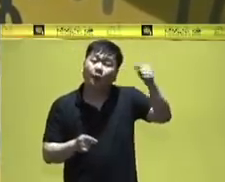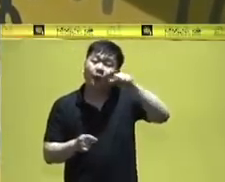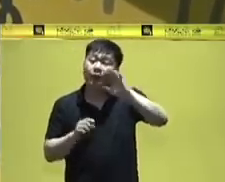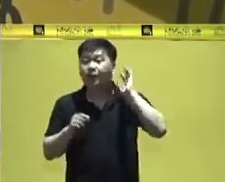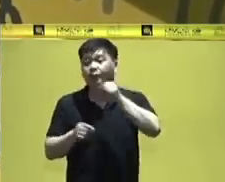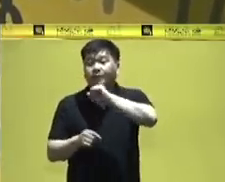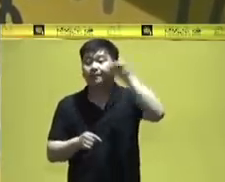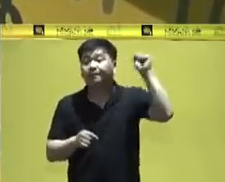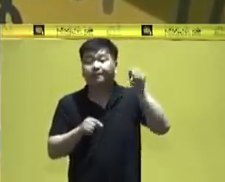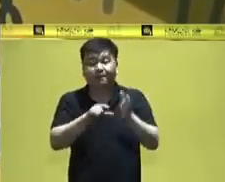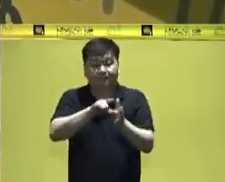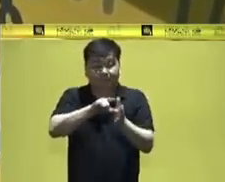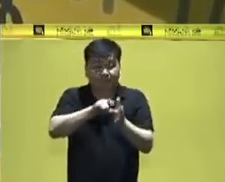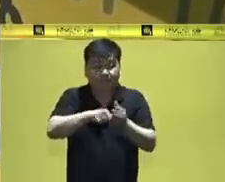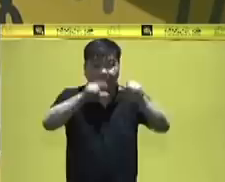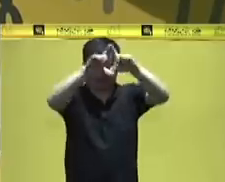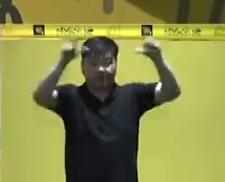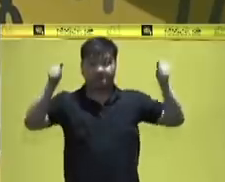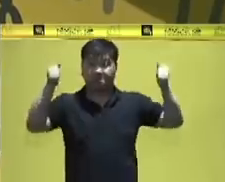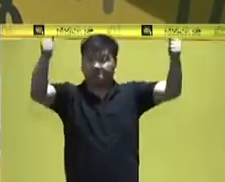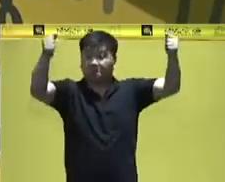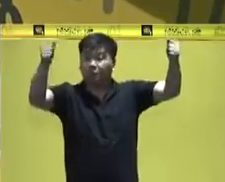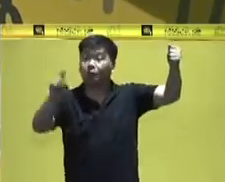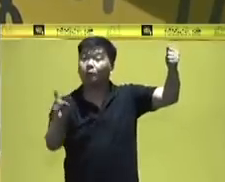때 캐치프레이즈가